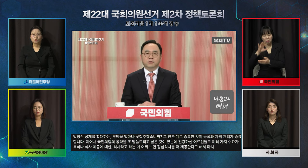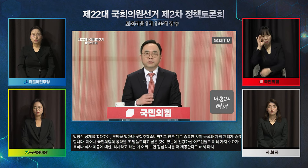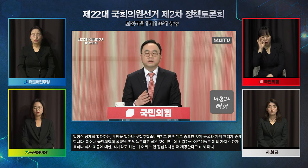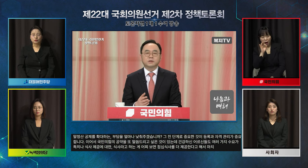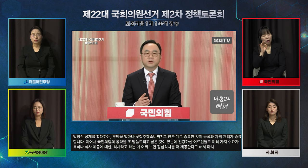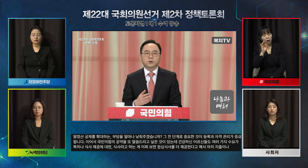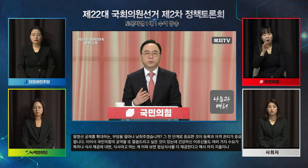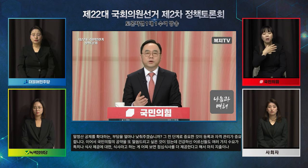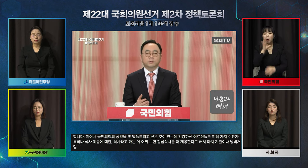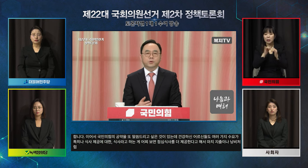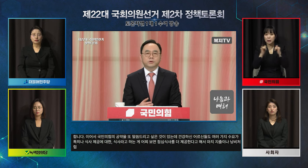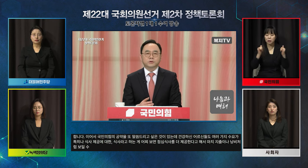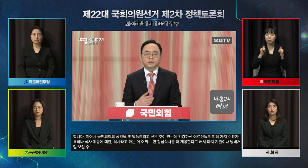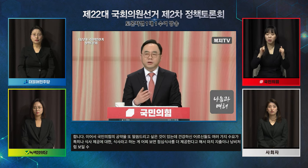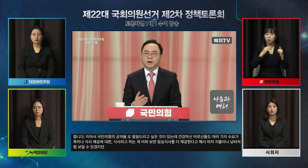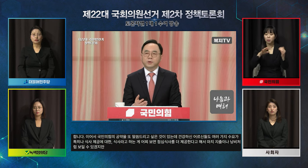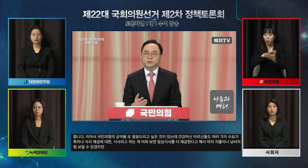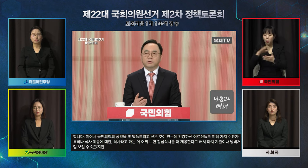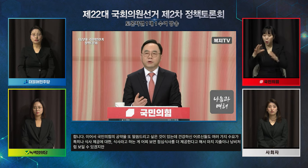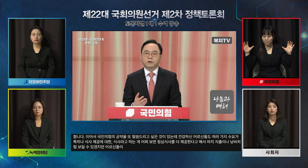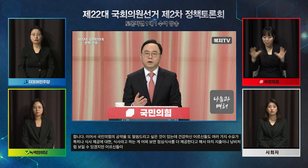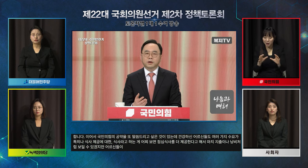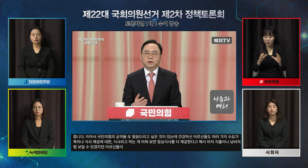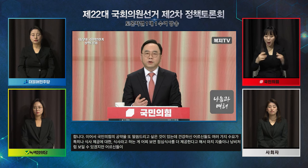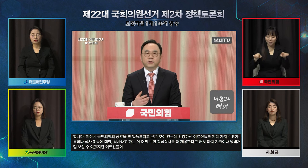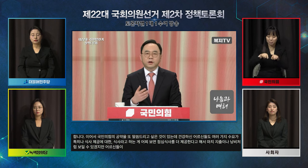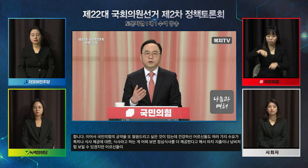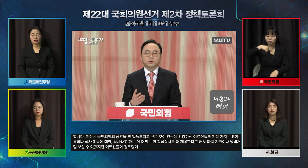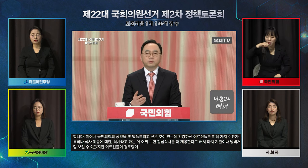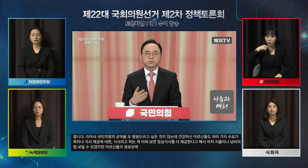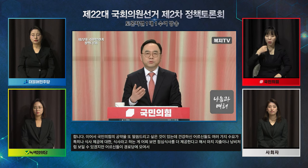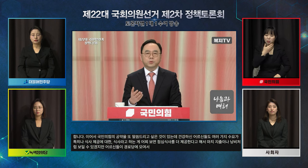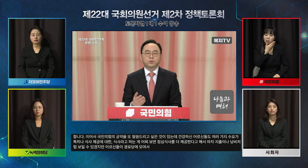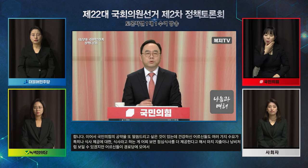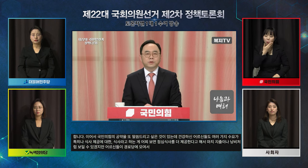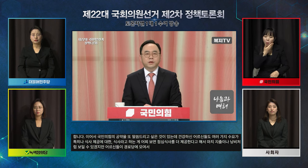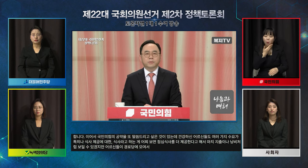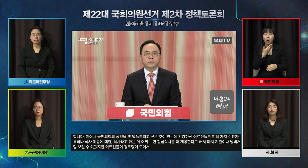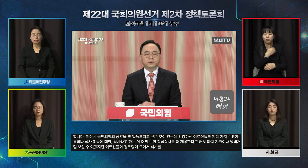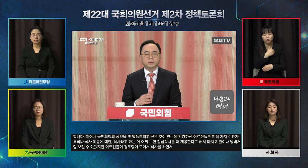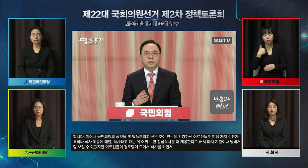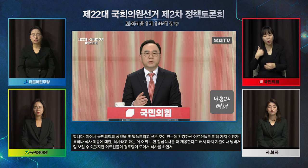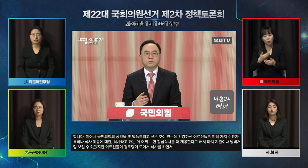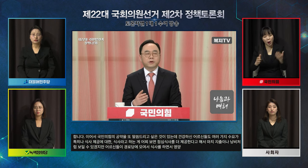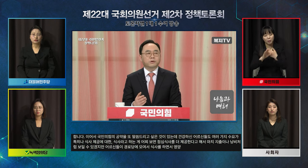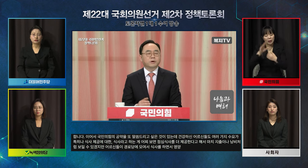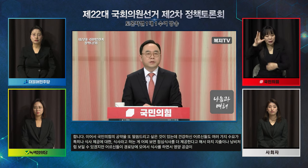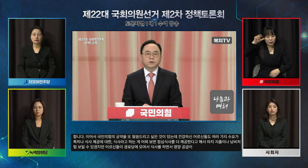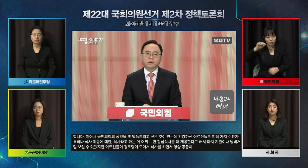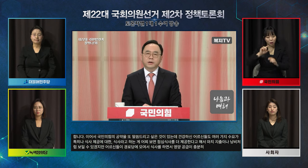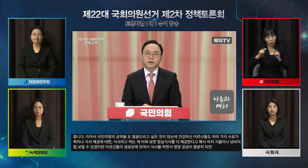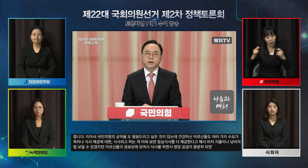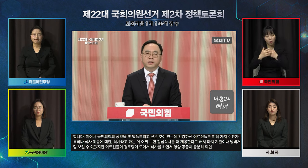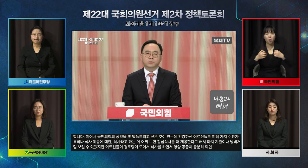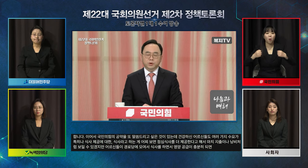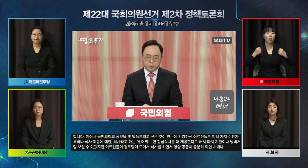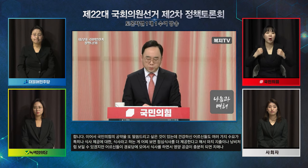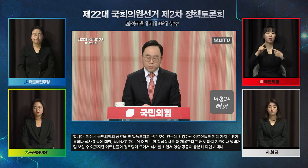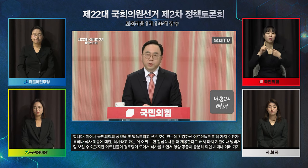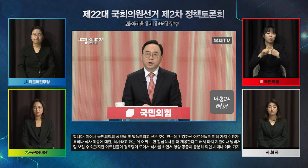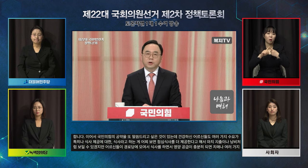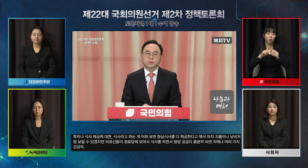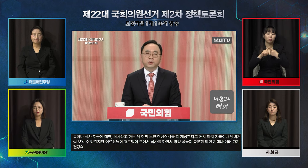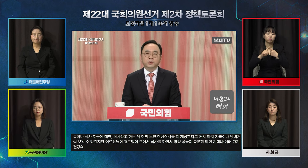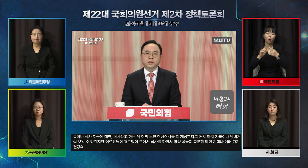어르신들이 경로당에 모여서 식사를 하면서 영양이 충분히 공급이 되면 치매라든가 여러 가지 건강의 혜택도